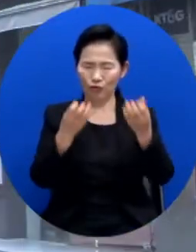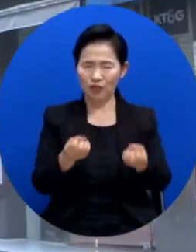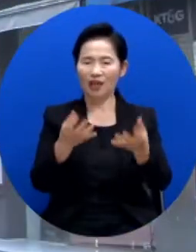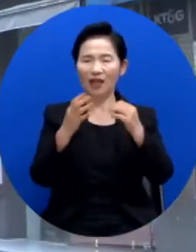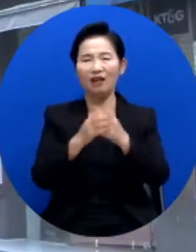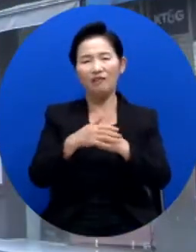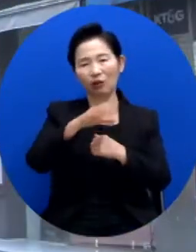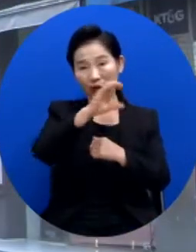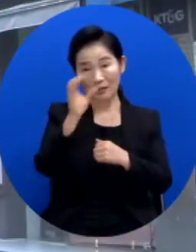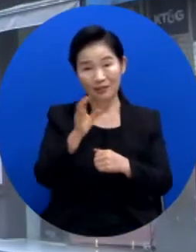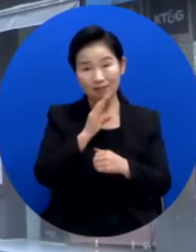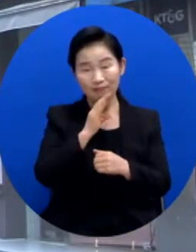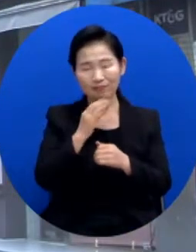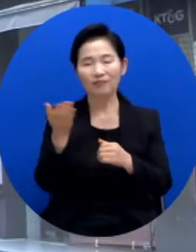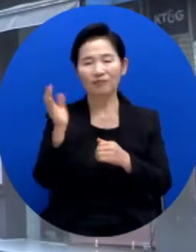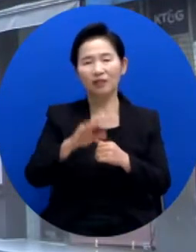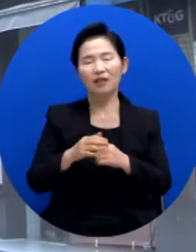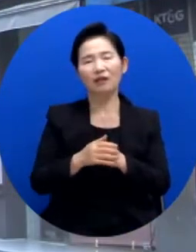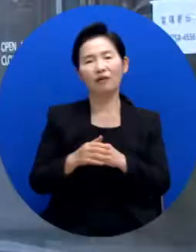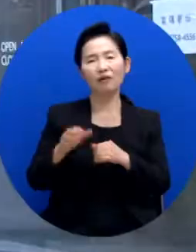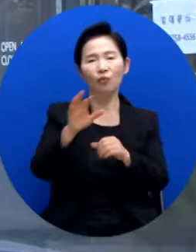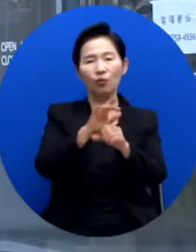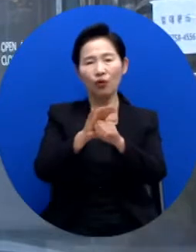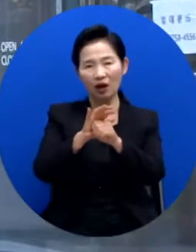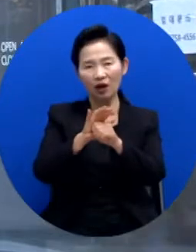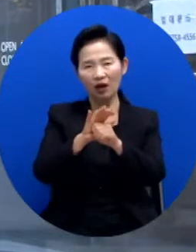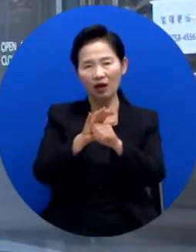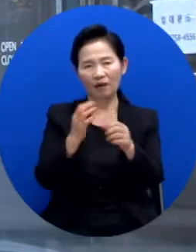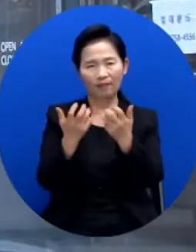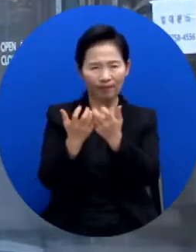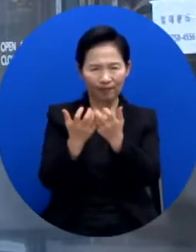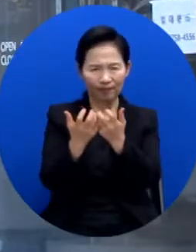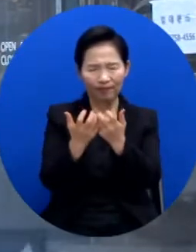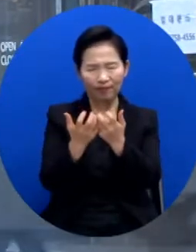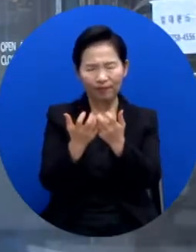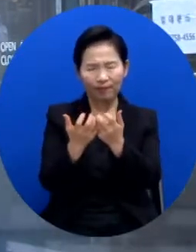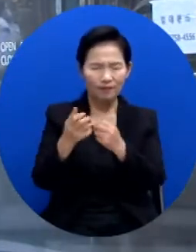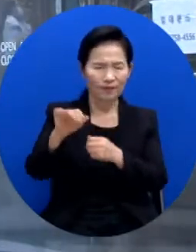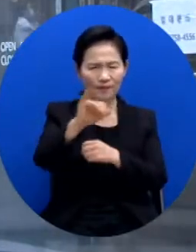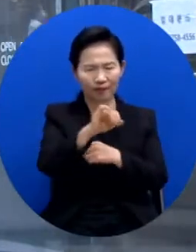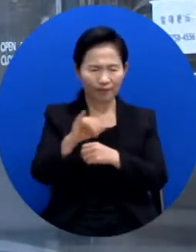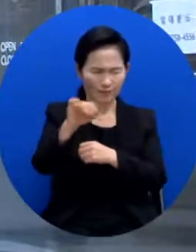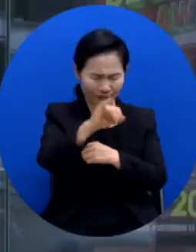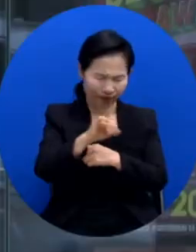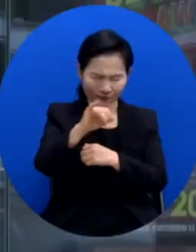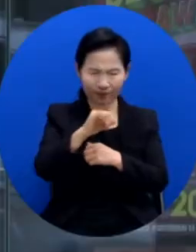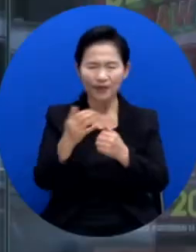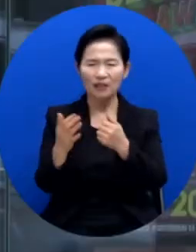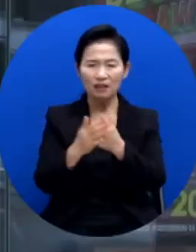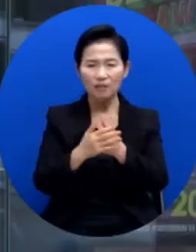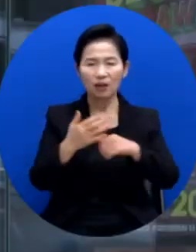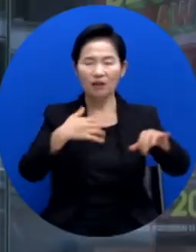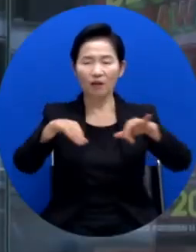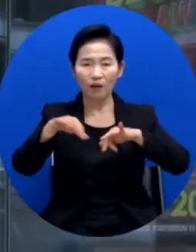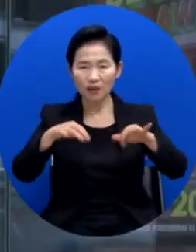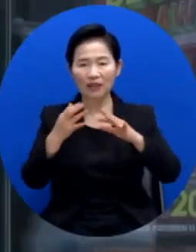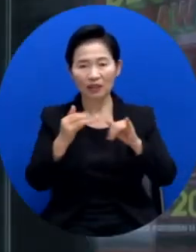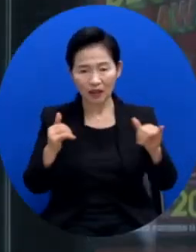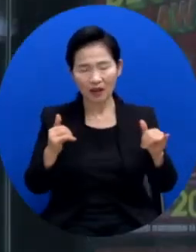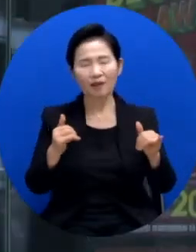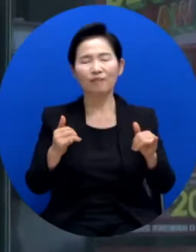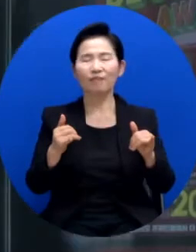코로나가 강타한 2020년 성탄절은 분위기가 사뭇 다릅니다. 거리의 사람들도 기쁜 성탄의